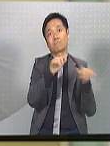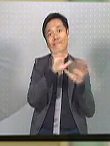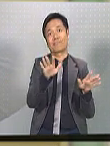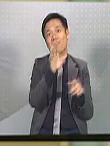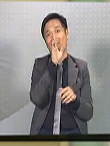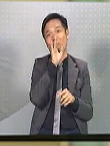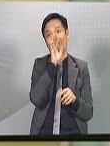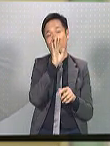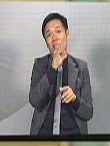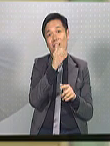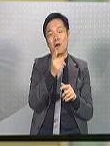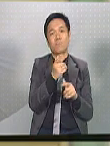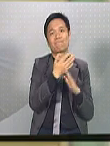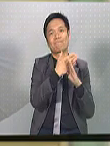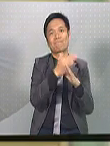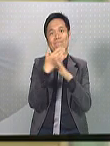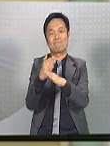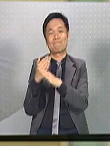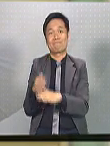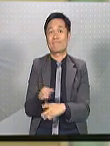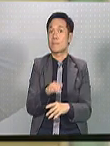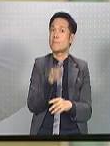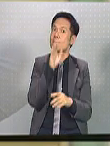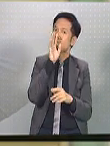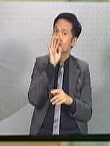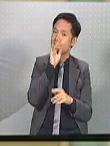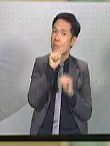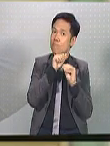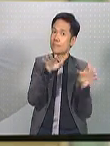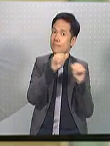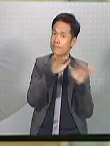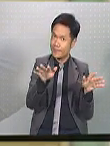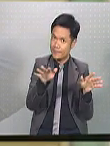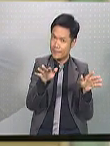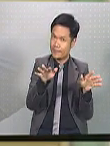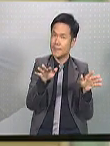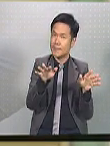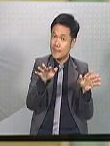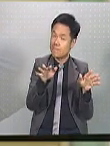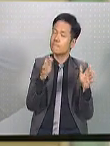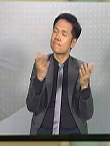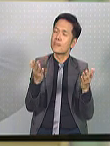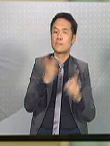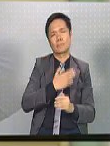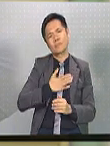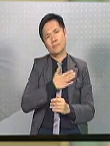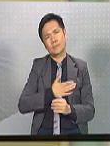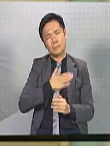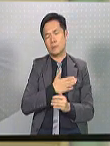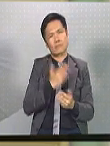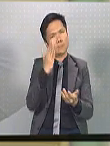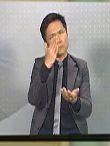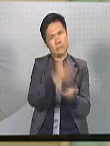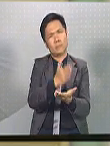Hai Gema Syekh berita palsu kepada rakan-rakan yang lain Jadi saya harap tolong hentikan